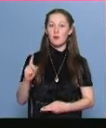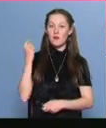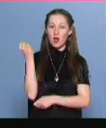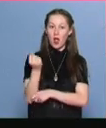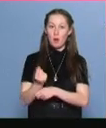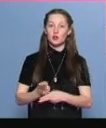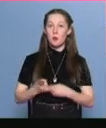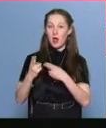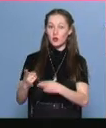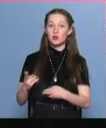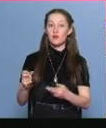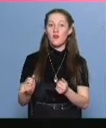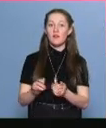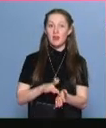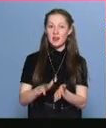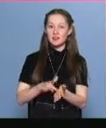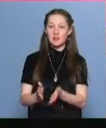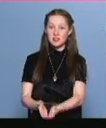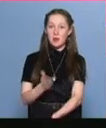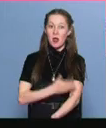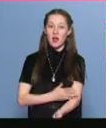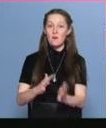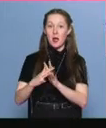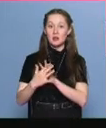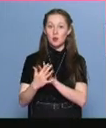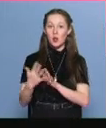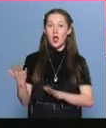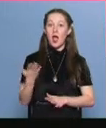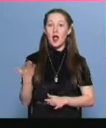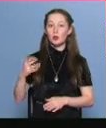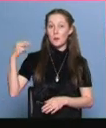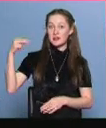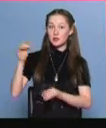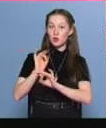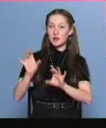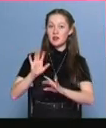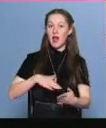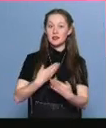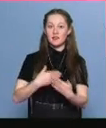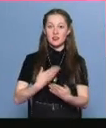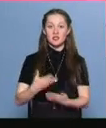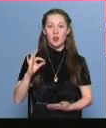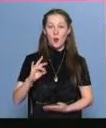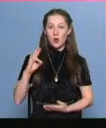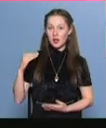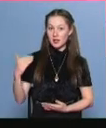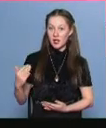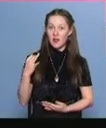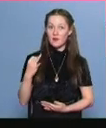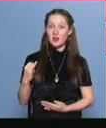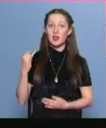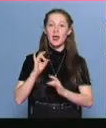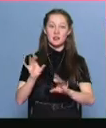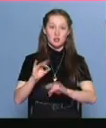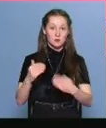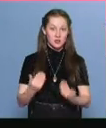резиновых сапогах и на вездеходе в поселок, о котором президенту страны рассказывали активисты Народного фронта. Из Симонихи